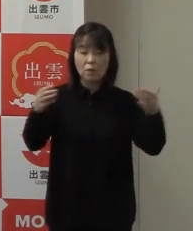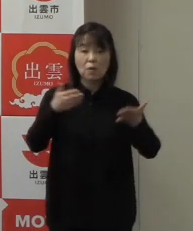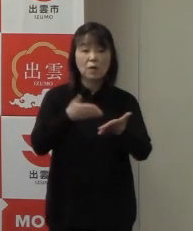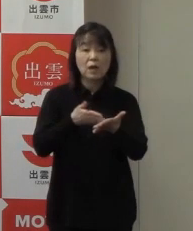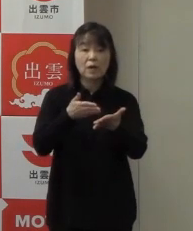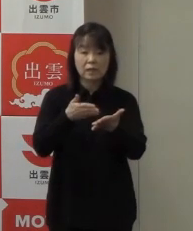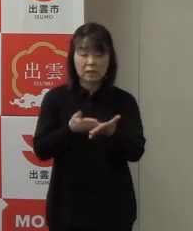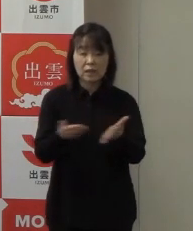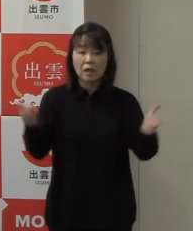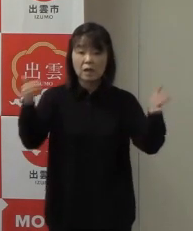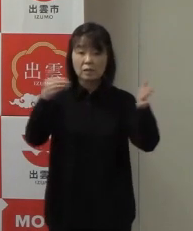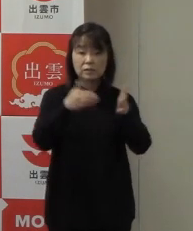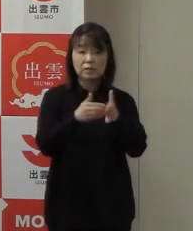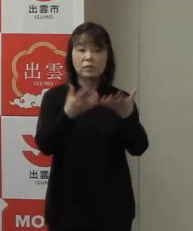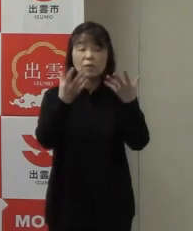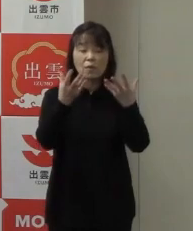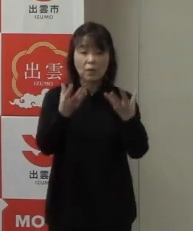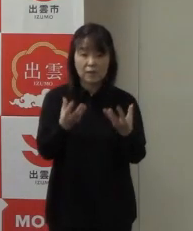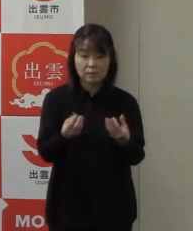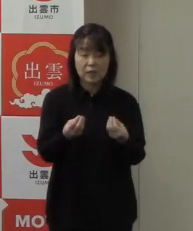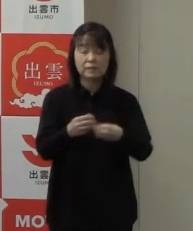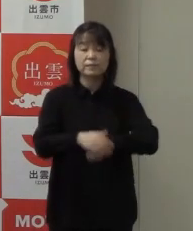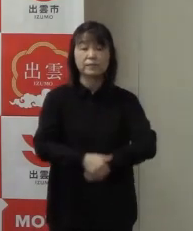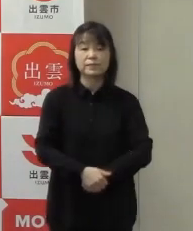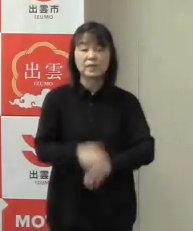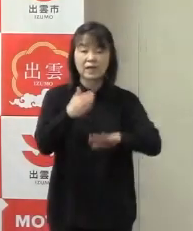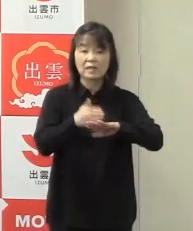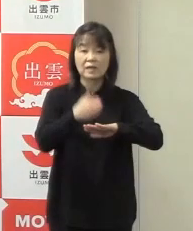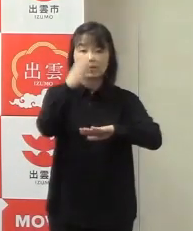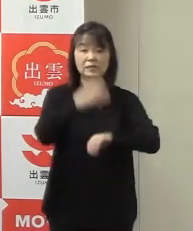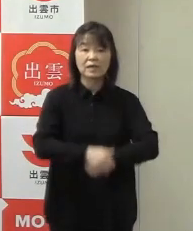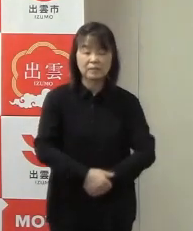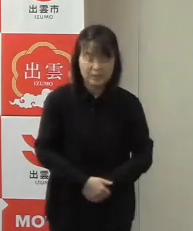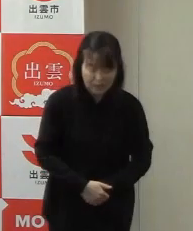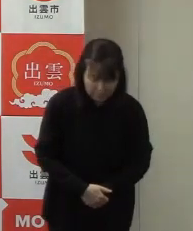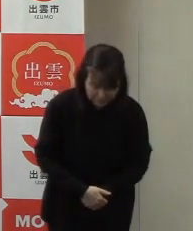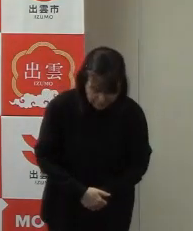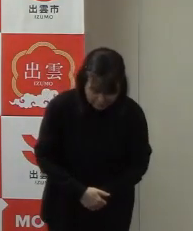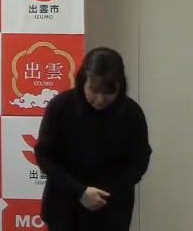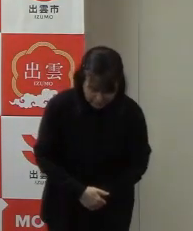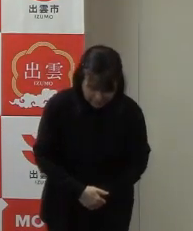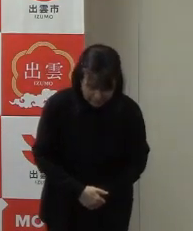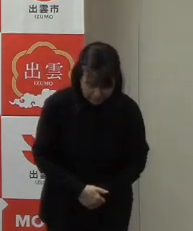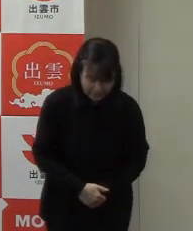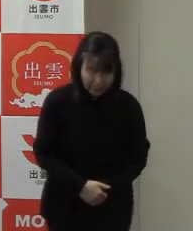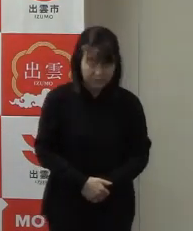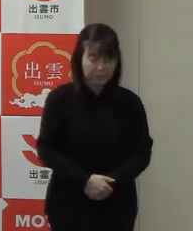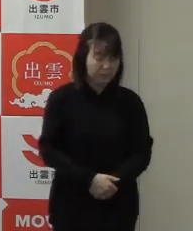以上で、終了をさせていただきたいと思います。どうもありがとうございました。 ありがとうございました。